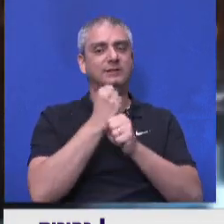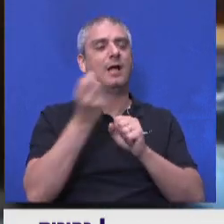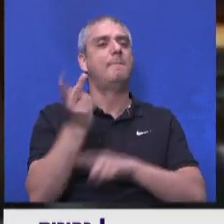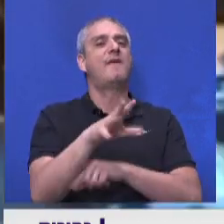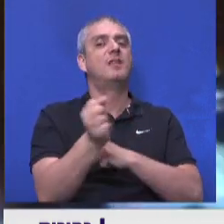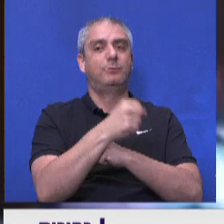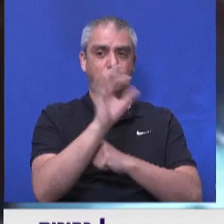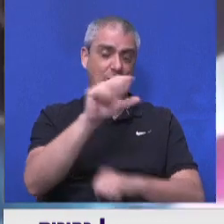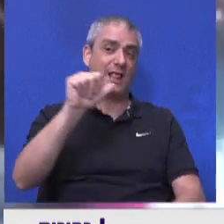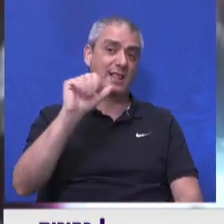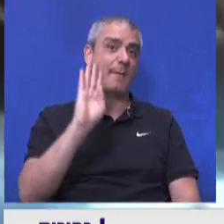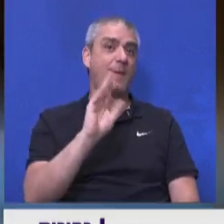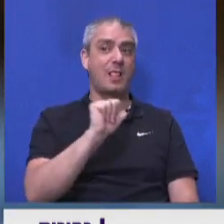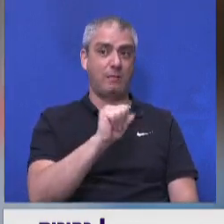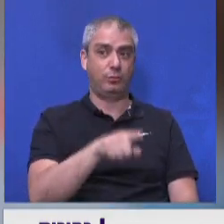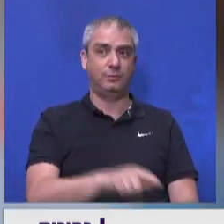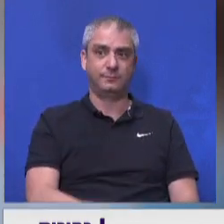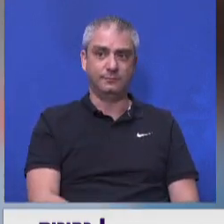אבו.